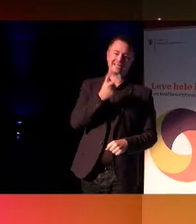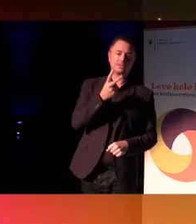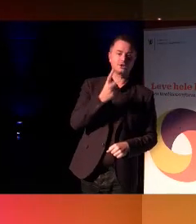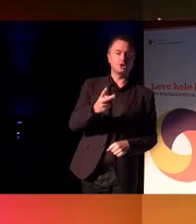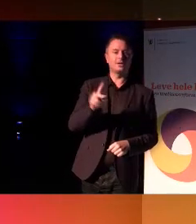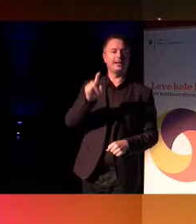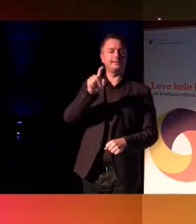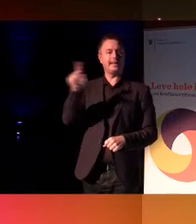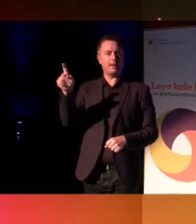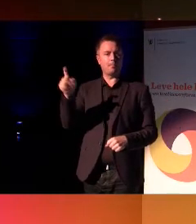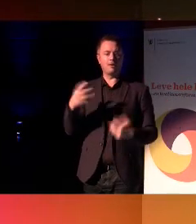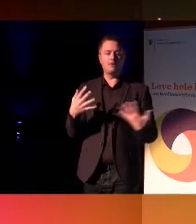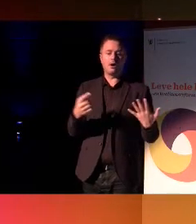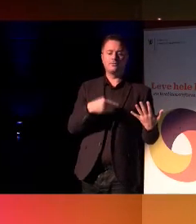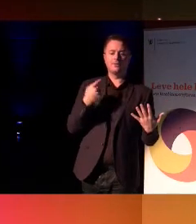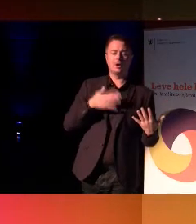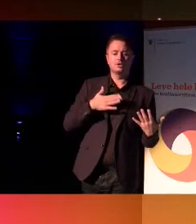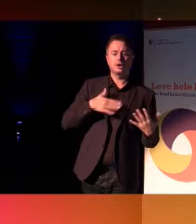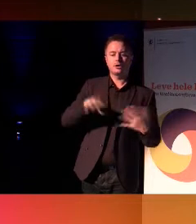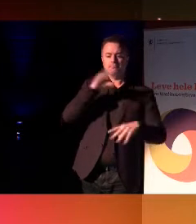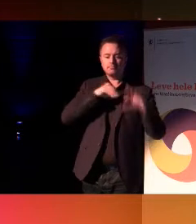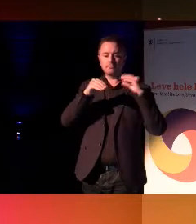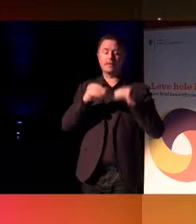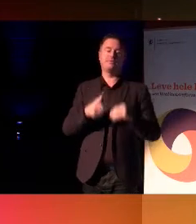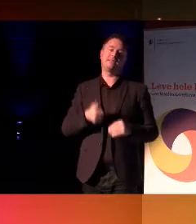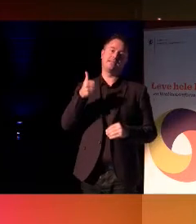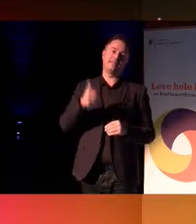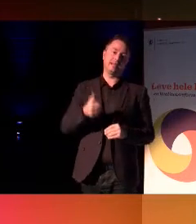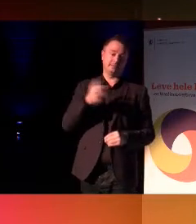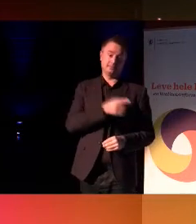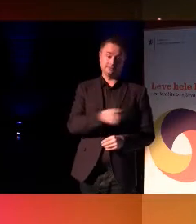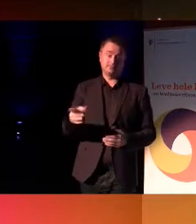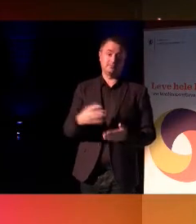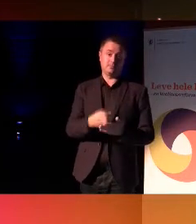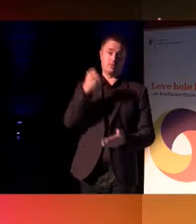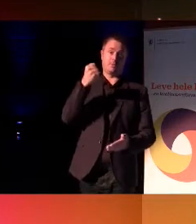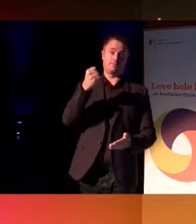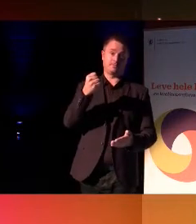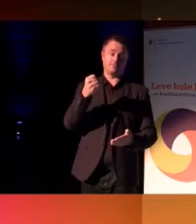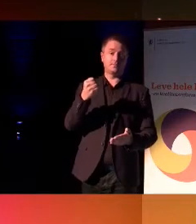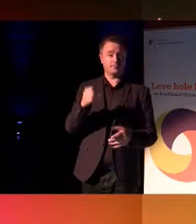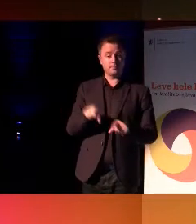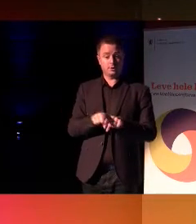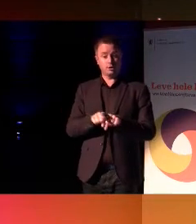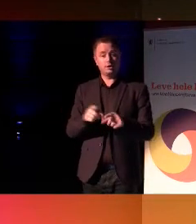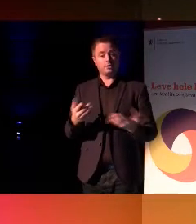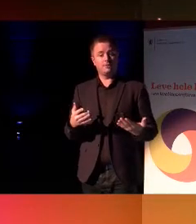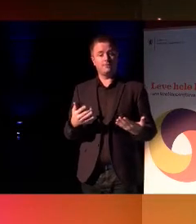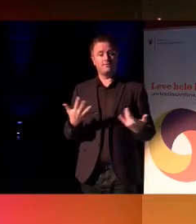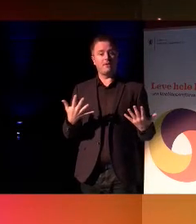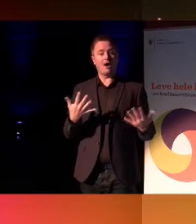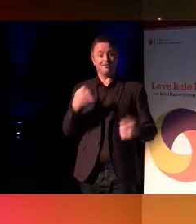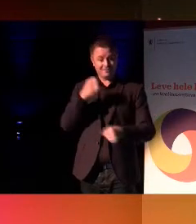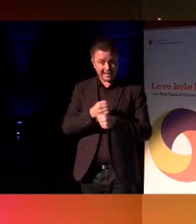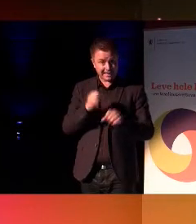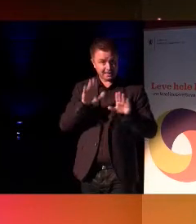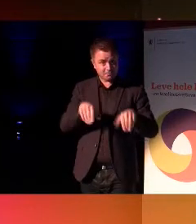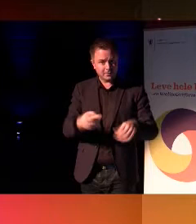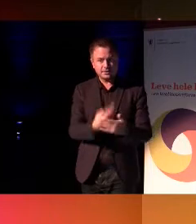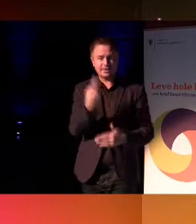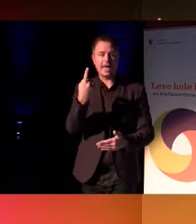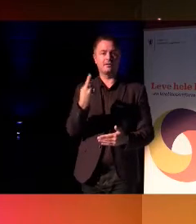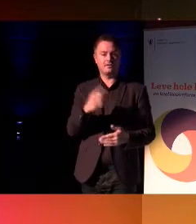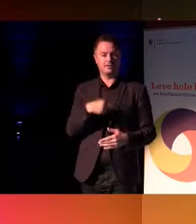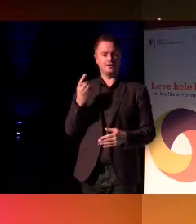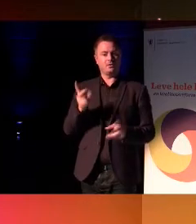jakt etter, var viktig for deres virksomhet. Det en forutsetning at de kjenner seg igjen i vår virkelighetsoppfatning, at vi treffer. Tilsynsfunnet beskrevet på en